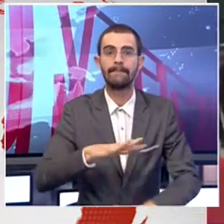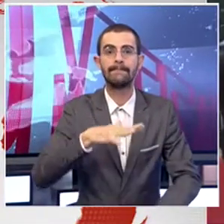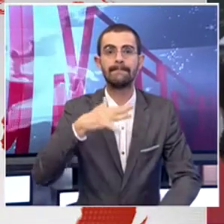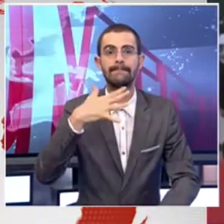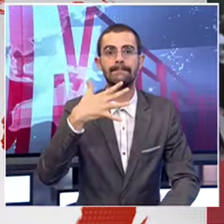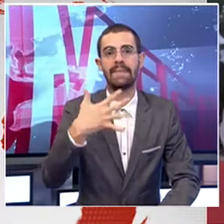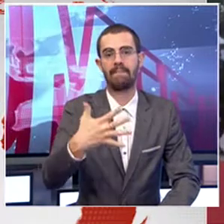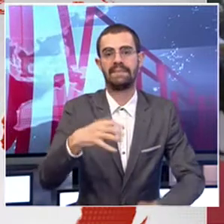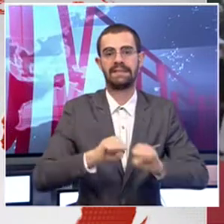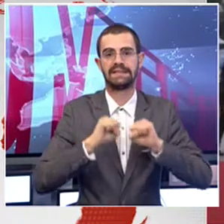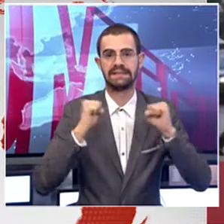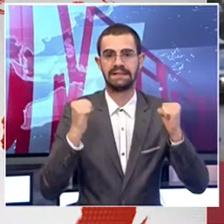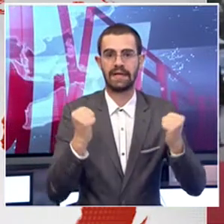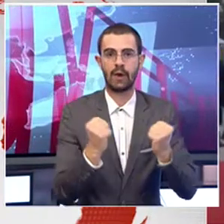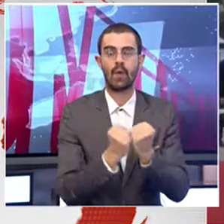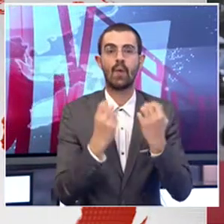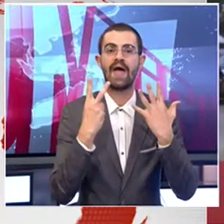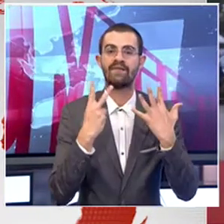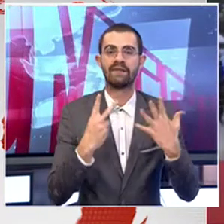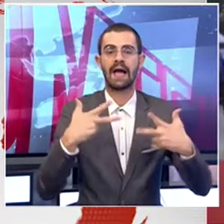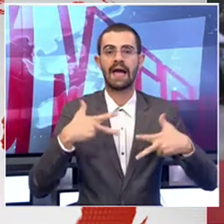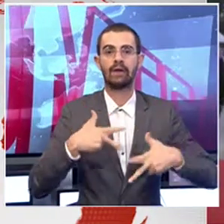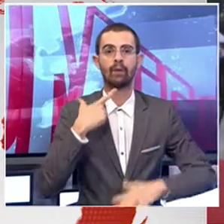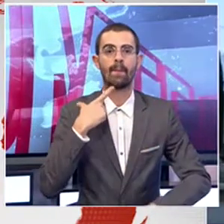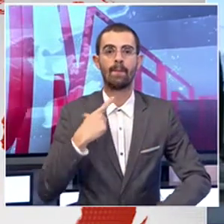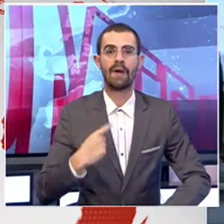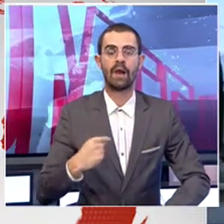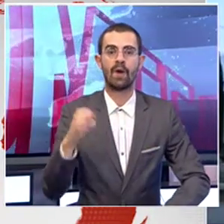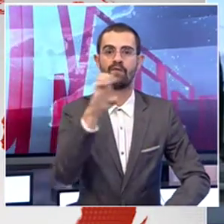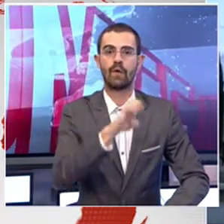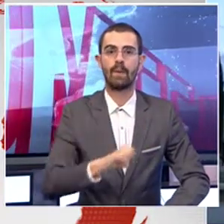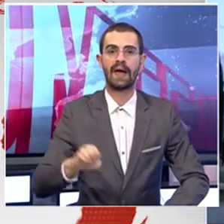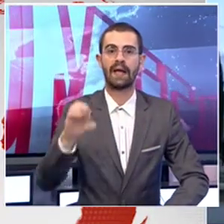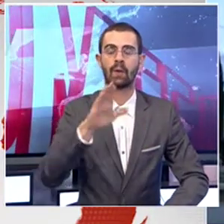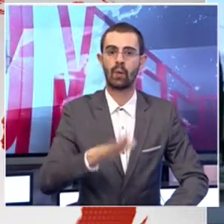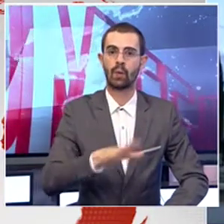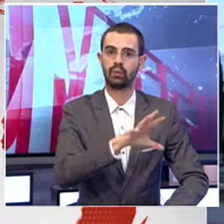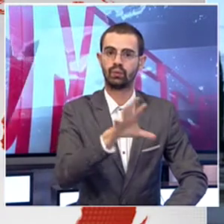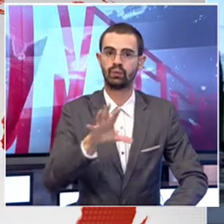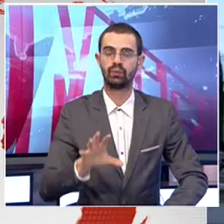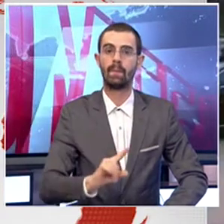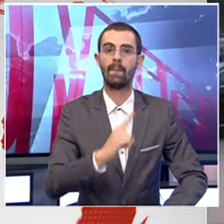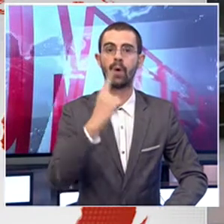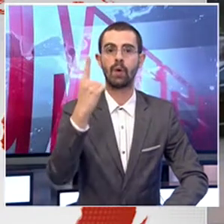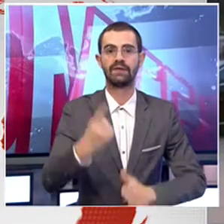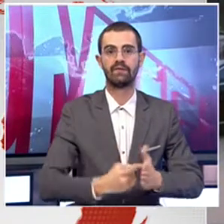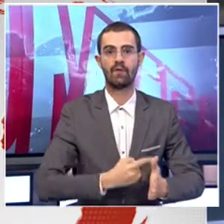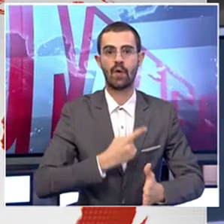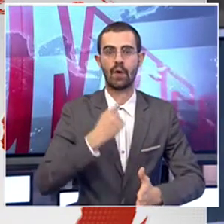σειρά συνόδου των 7 κρατών του Ευρωπαϊκού Νότου. Είναι η πρώτη σύνοδος που φιλοξενεί η